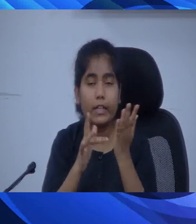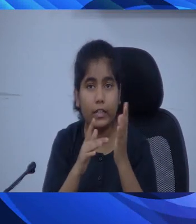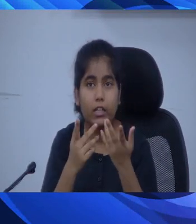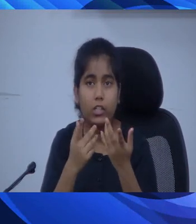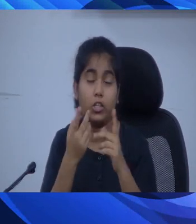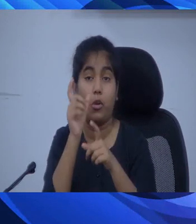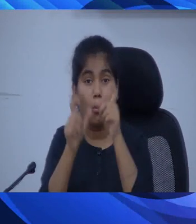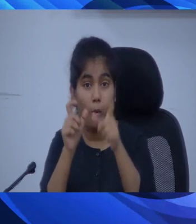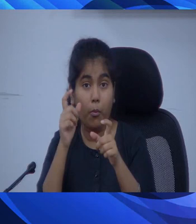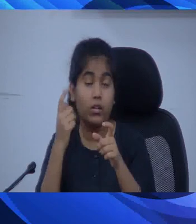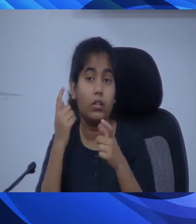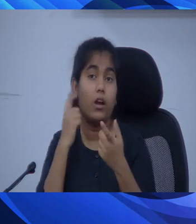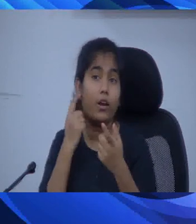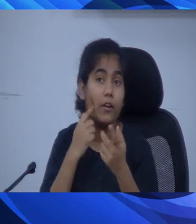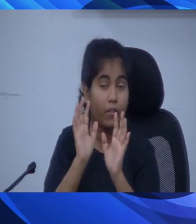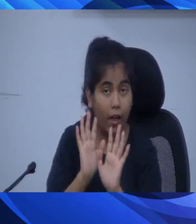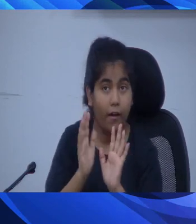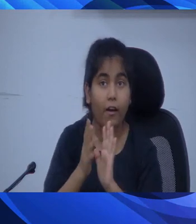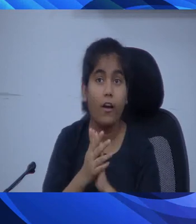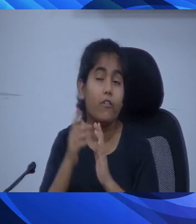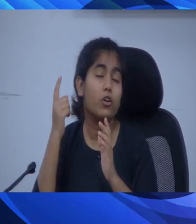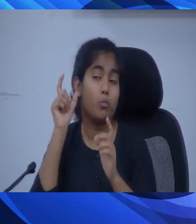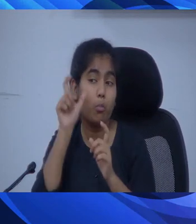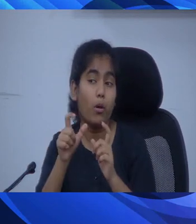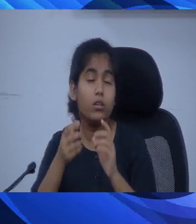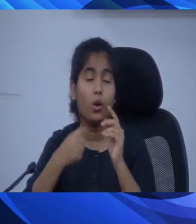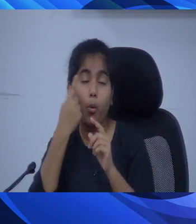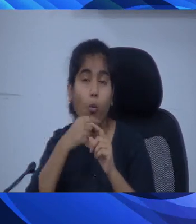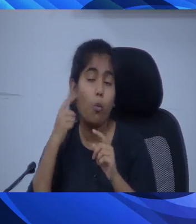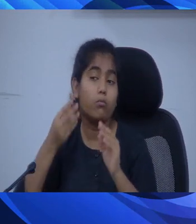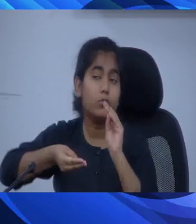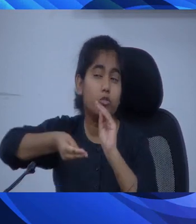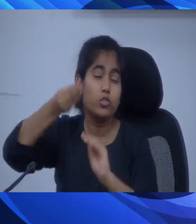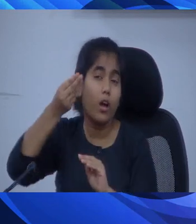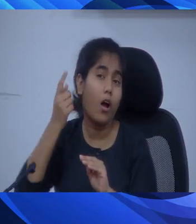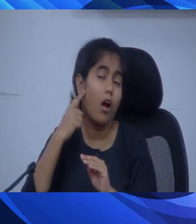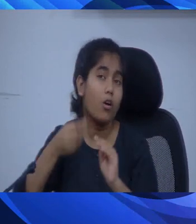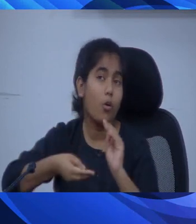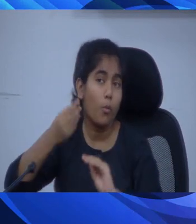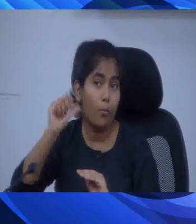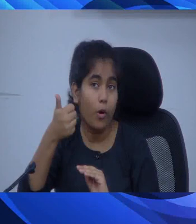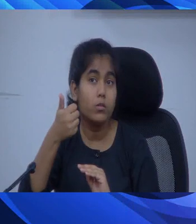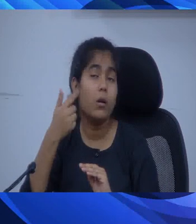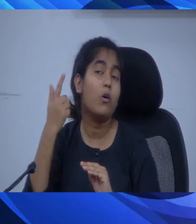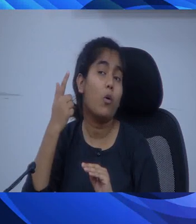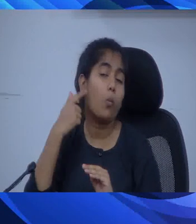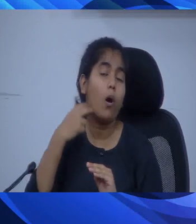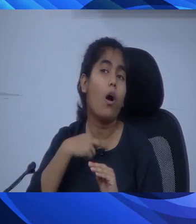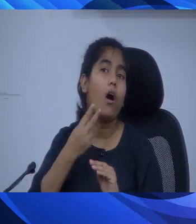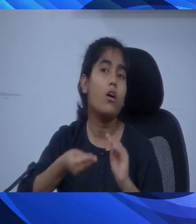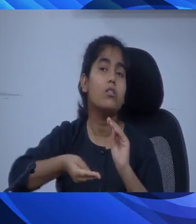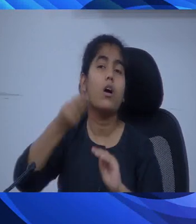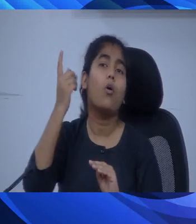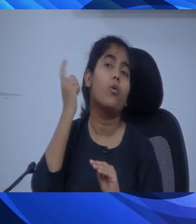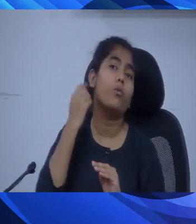प्रोविजंस और इंस्ट्रूमेंट और डिवाइस इंस्टॉल्ड सो दैट जिनको श्रवण बाधित हैं या दोज हु हैव सम हेयरिंग इम्पेयरमेंट, जो ऊंचा सुनते हैं और